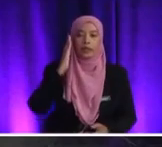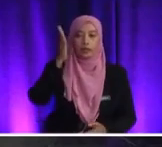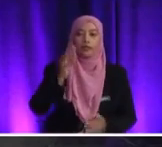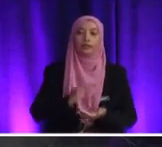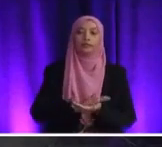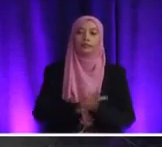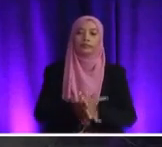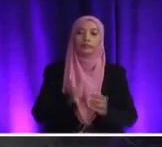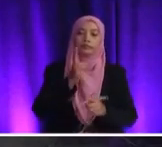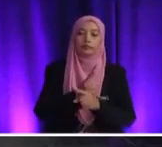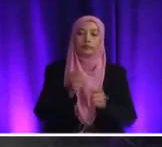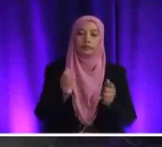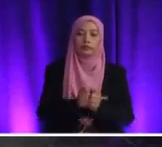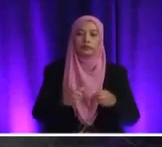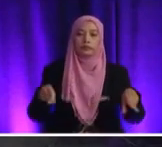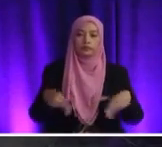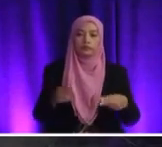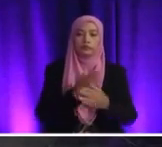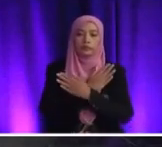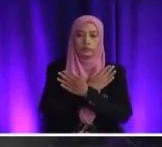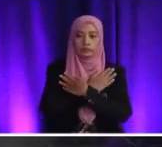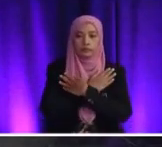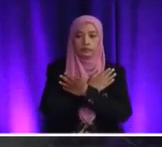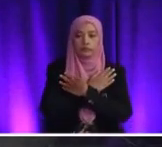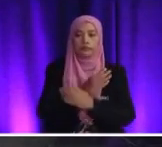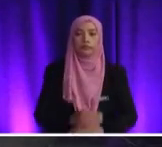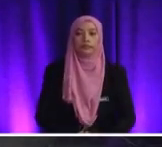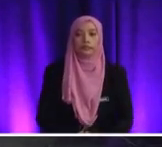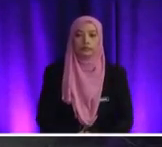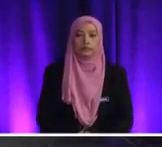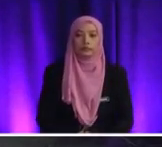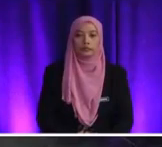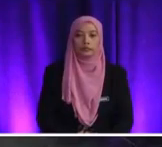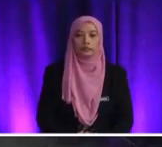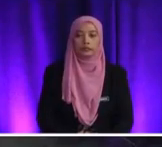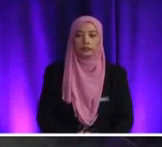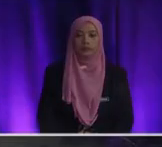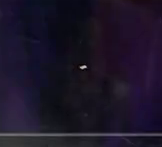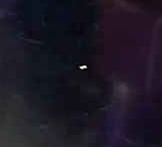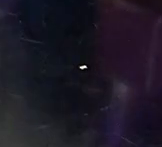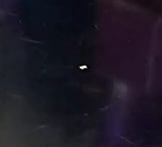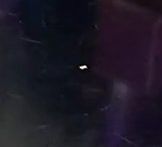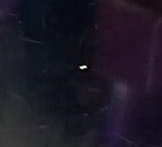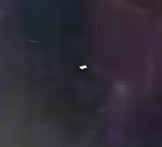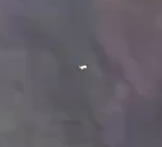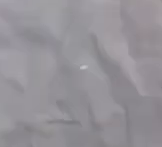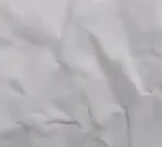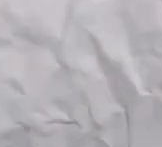use kita lihat like kita kembali selepas ini diri cpm GPU